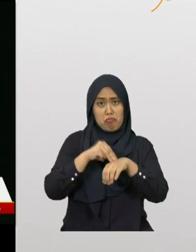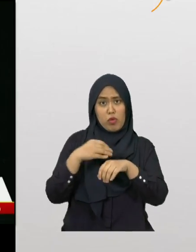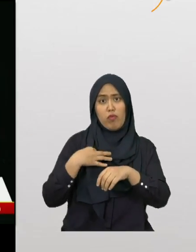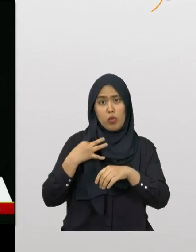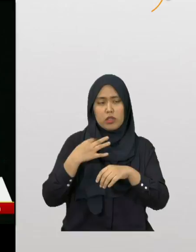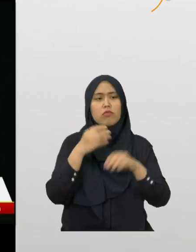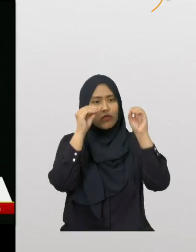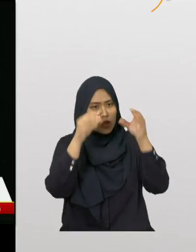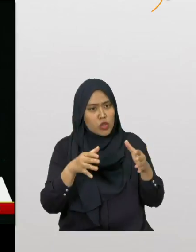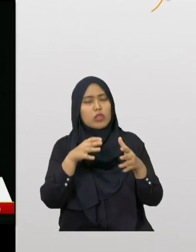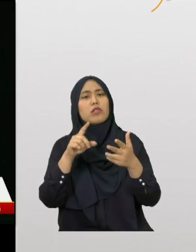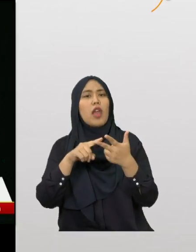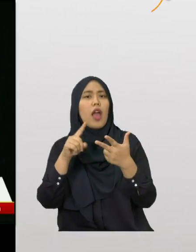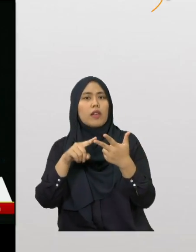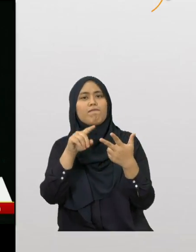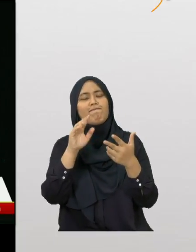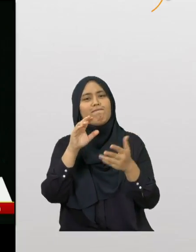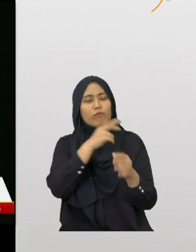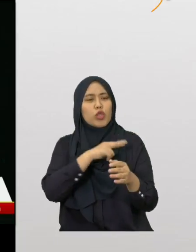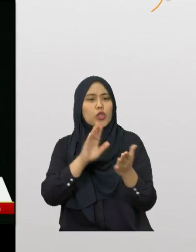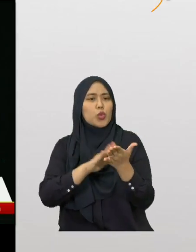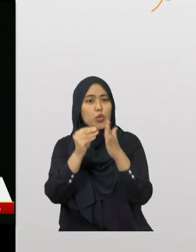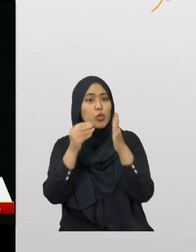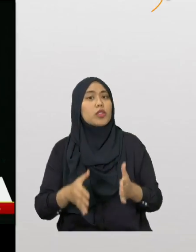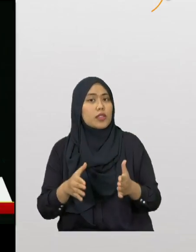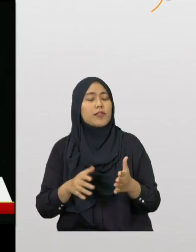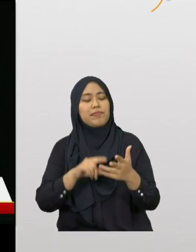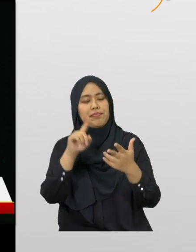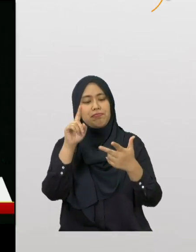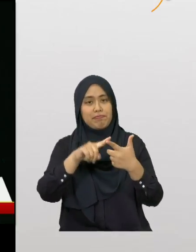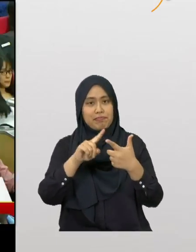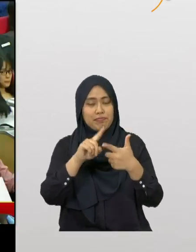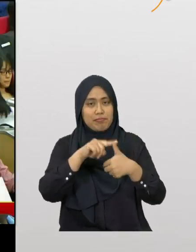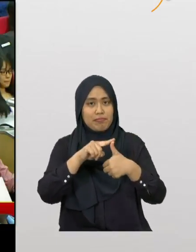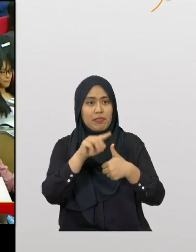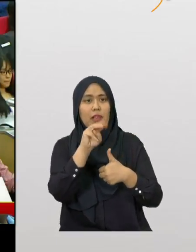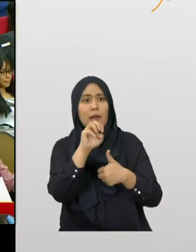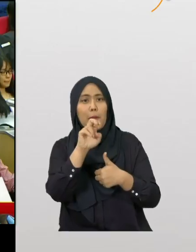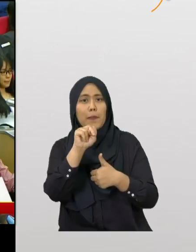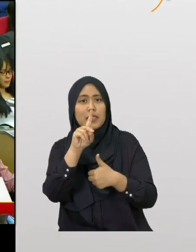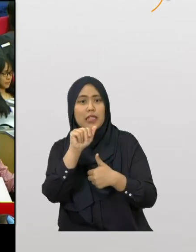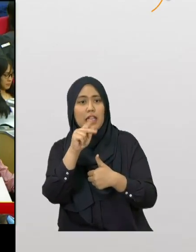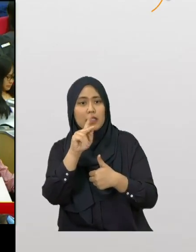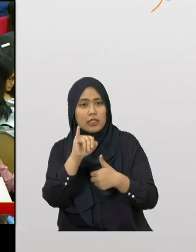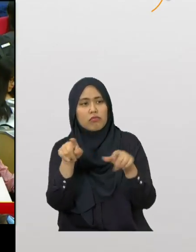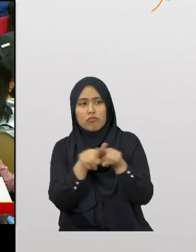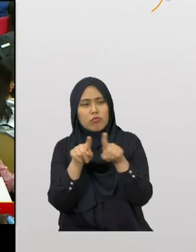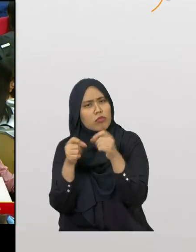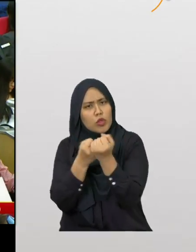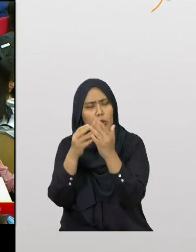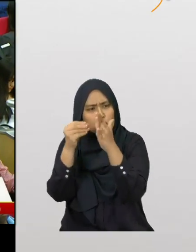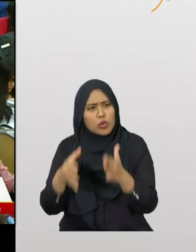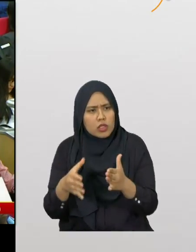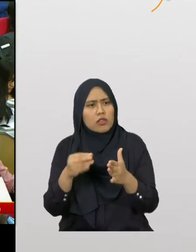pula menyokong para pelajar dan ibu bapa serta mendekati anak Melayu yang berjaya untuk membantu golongan